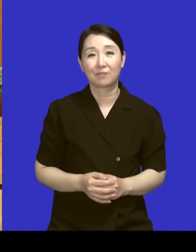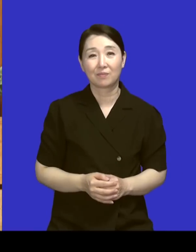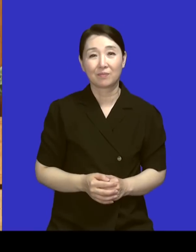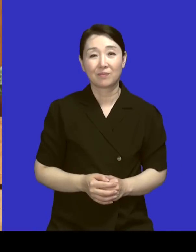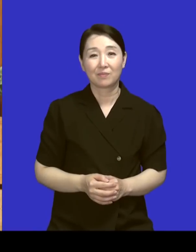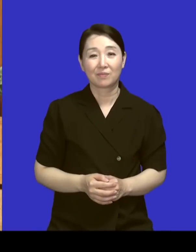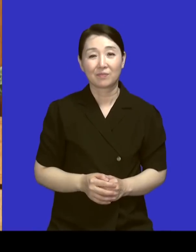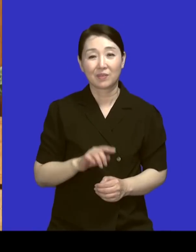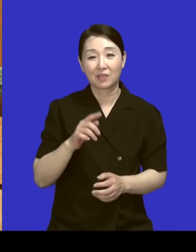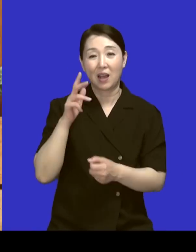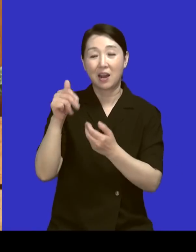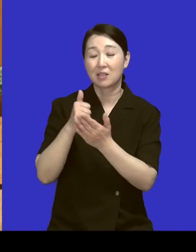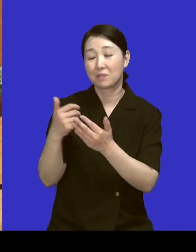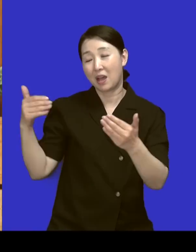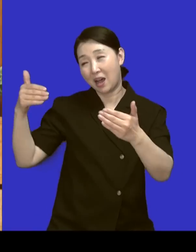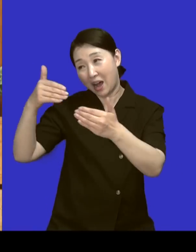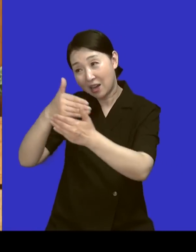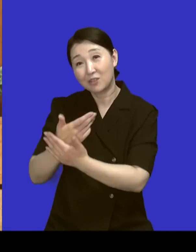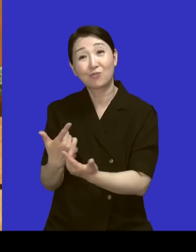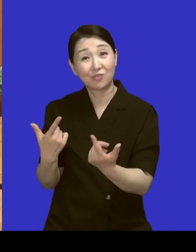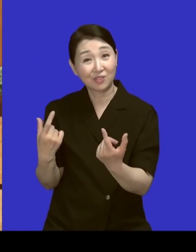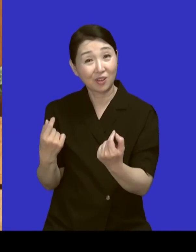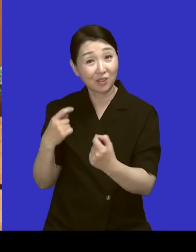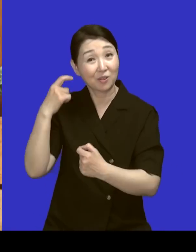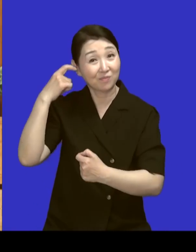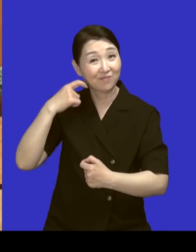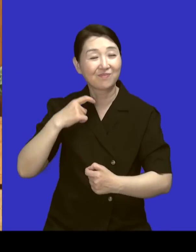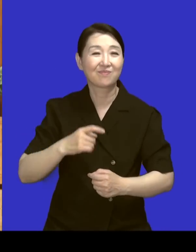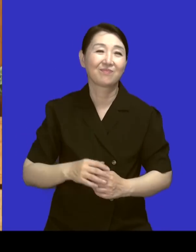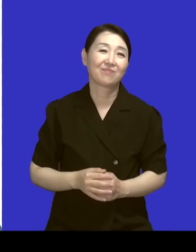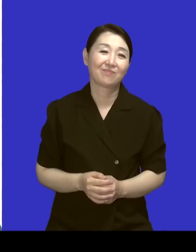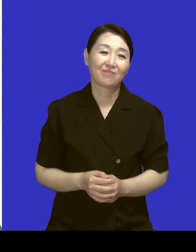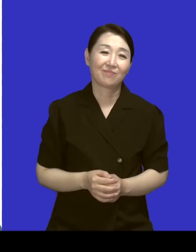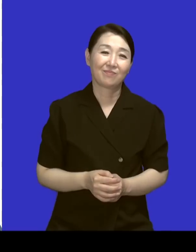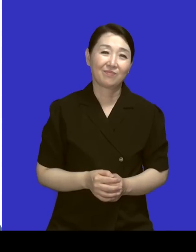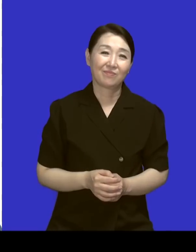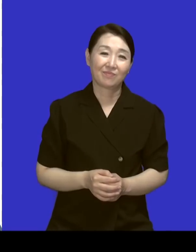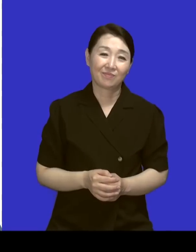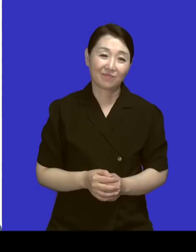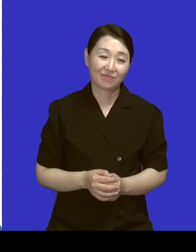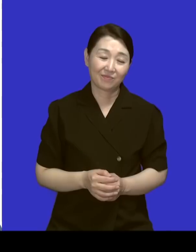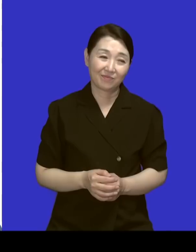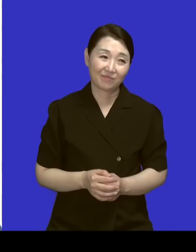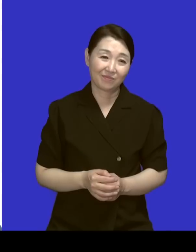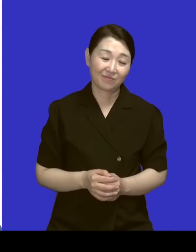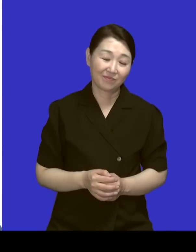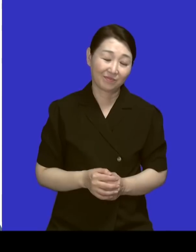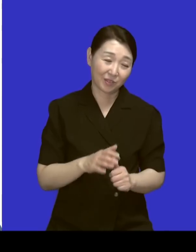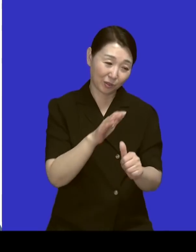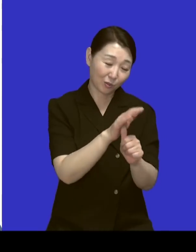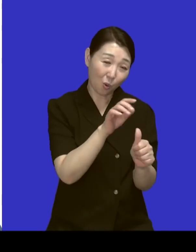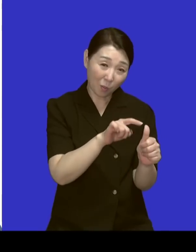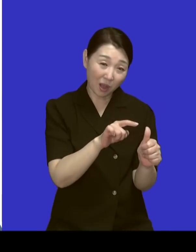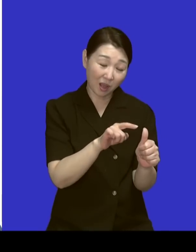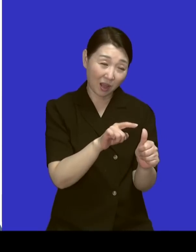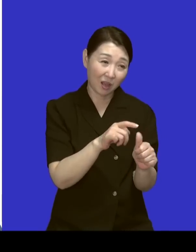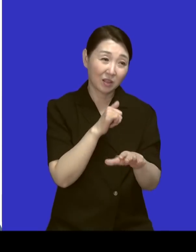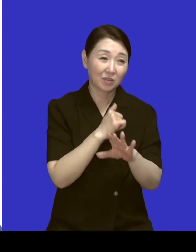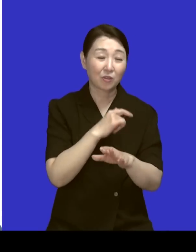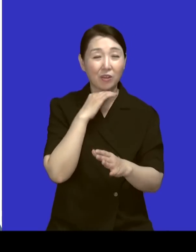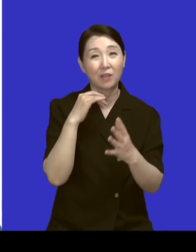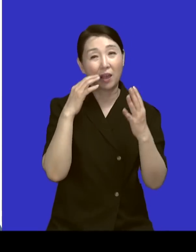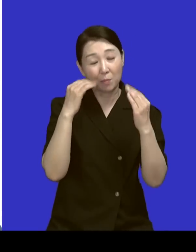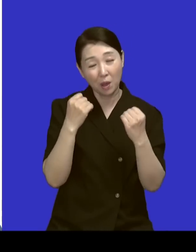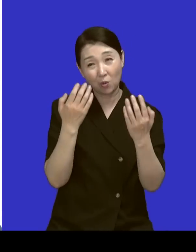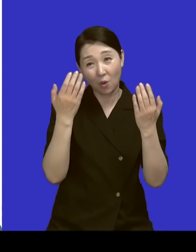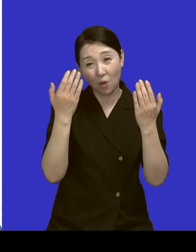어쩌면 그게 하나님이 안아주는 것처럼 느껴지기도 했고요. 그래서 그 아이도 나중에 나이가 들어서 성인이 되었을 때 왜